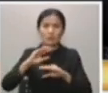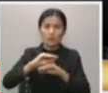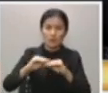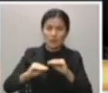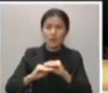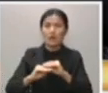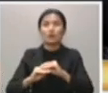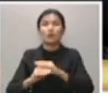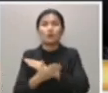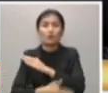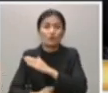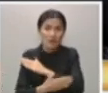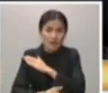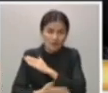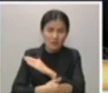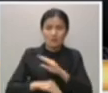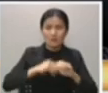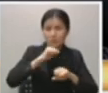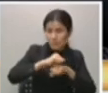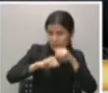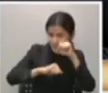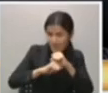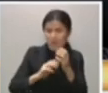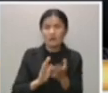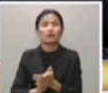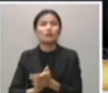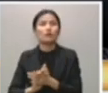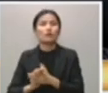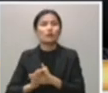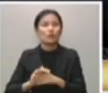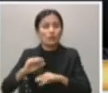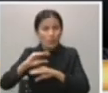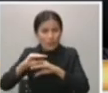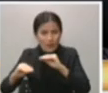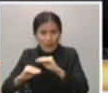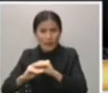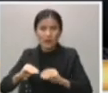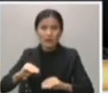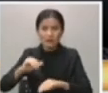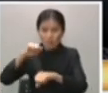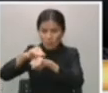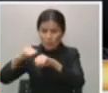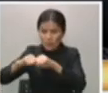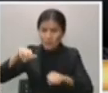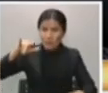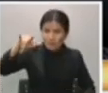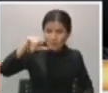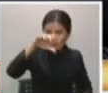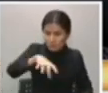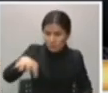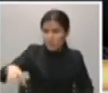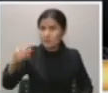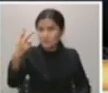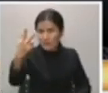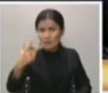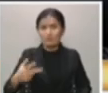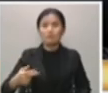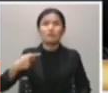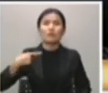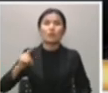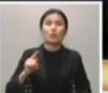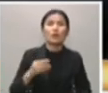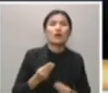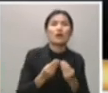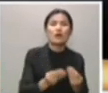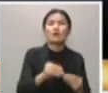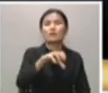ฟ3สนามบินหรือเมกะโปรเจกต์ต่างๆล้วนแล้วแต่เอื้อประโยชน์ให้กับธุรกิจขนาดใหญ่